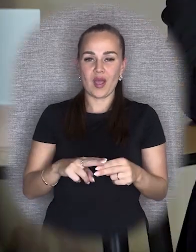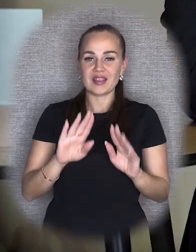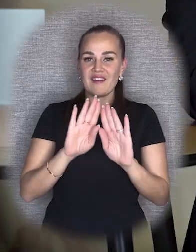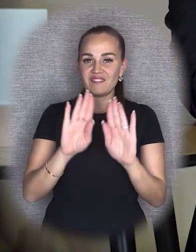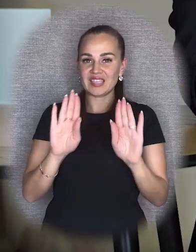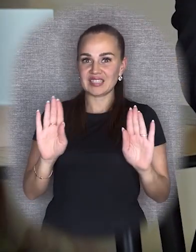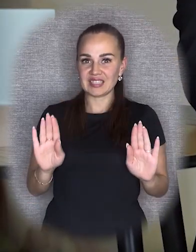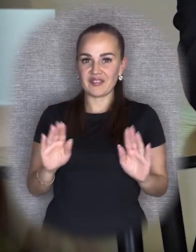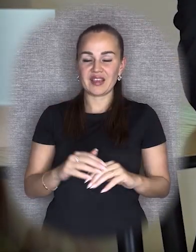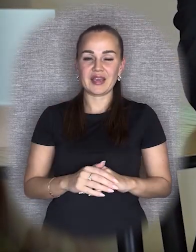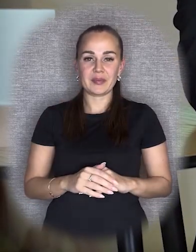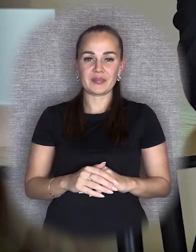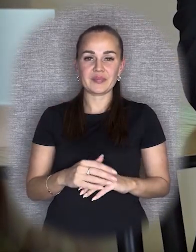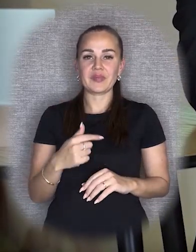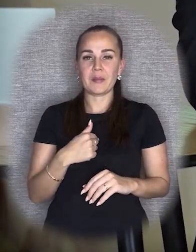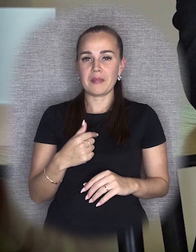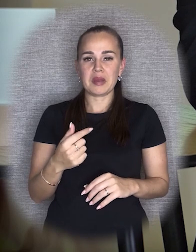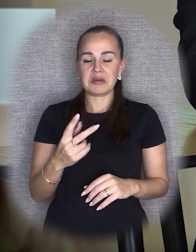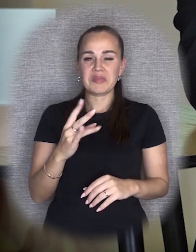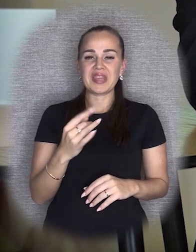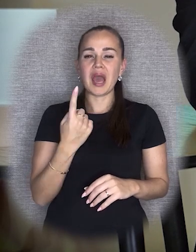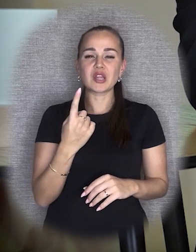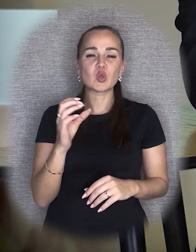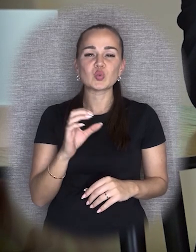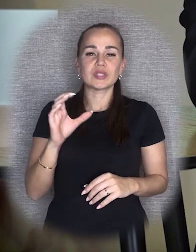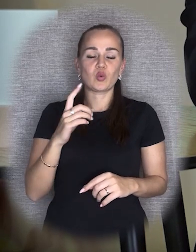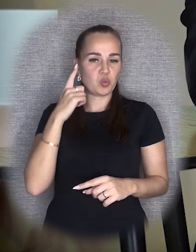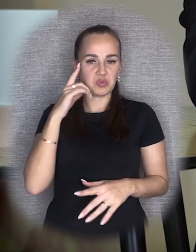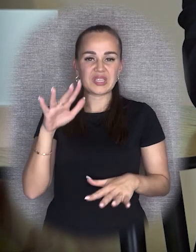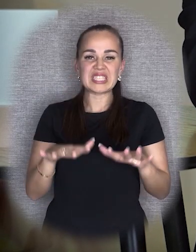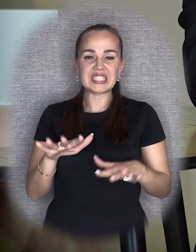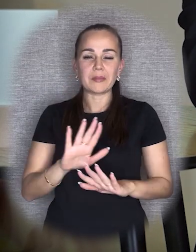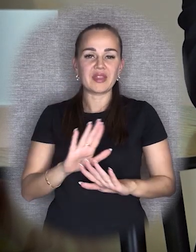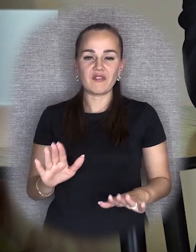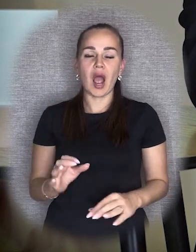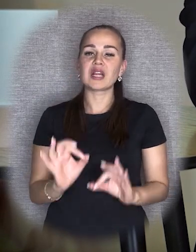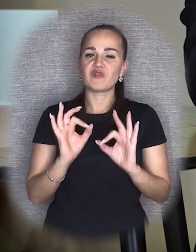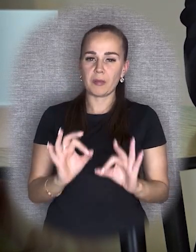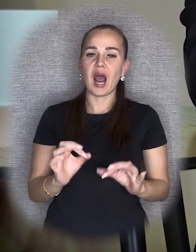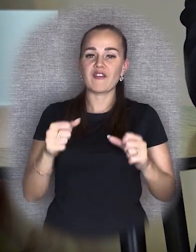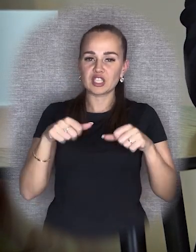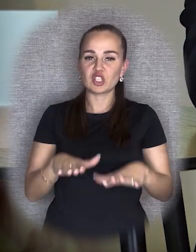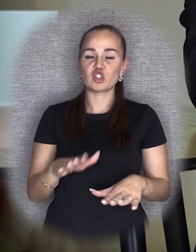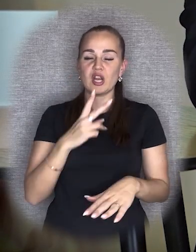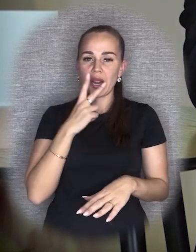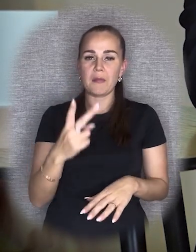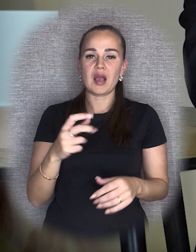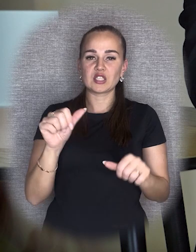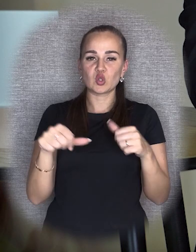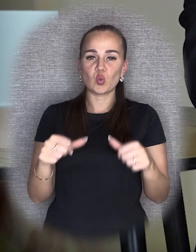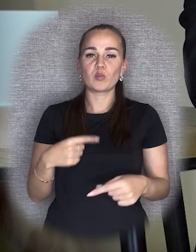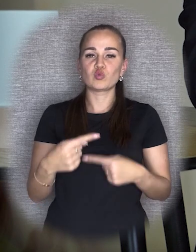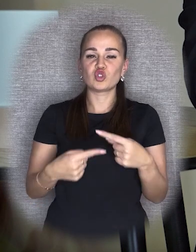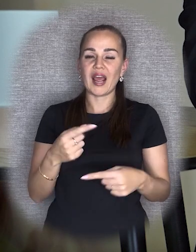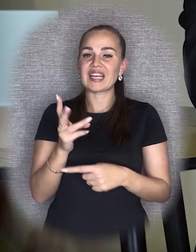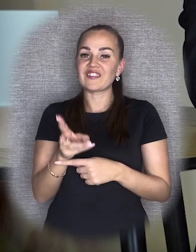Вот мы, наверное, ни на секунду не сомневались в правильности решения показать скульптуру через